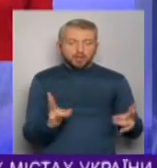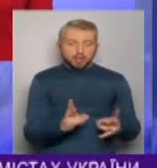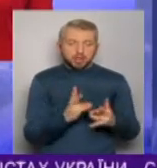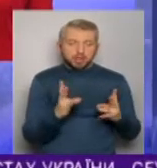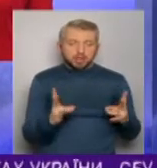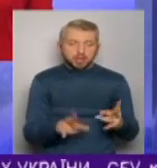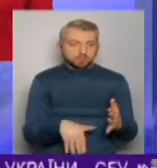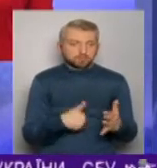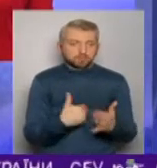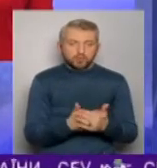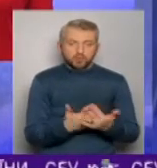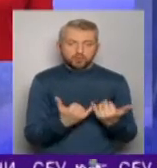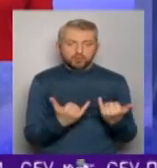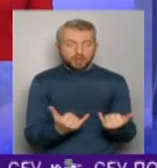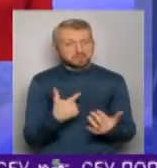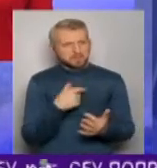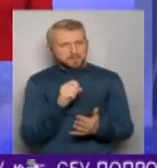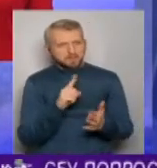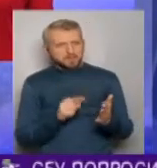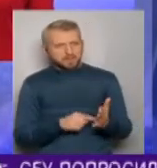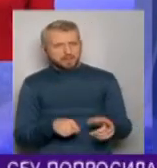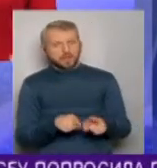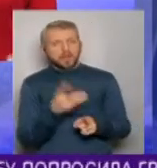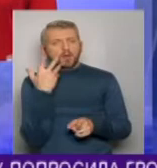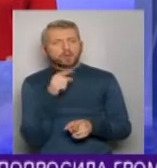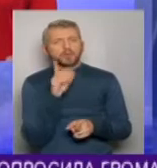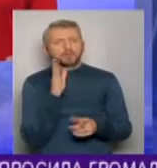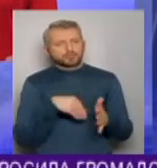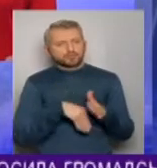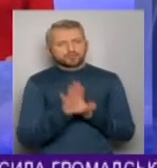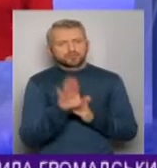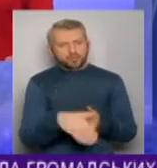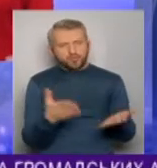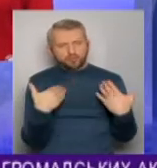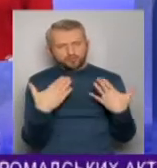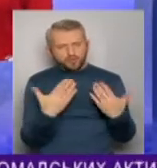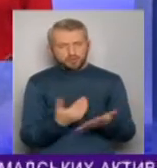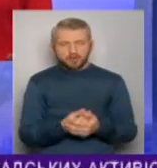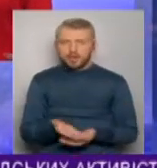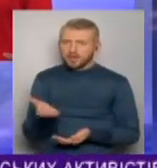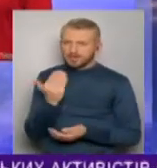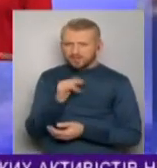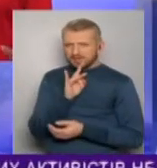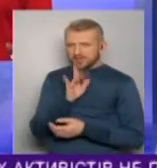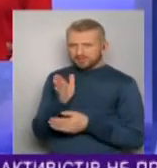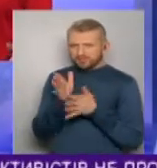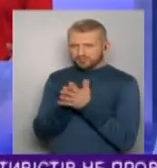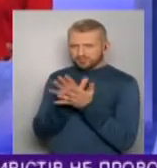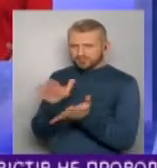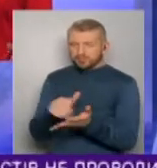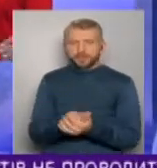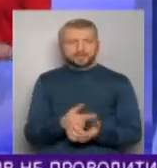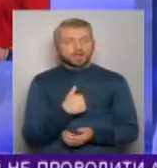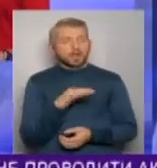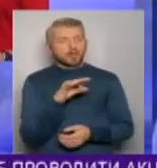день. У мене питання до вас. Ви коли вже підете на заслужений відпочинок? Так, ну давайте не переходити поки що на особистості. Я насчет